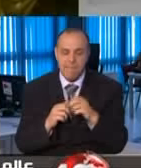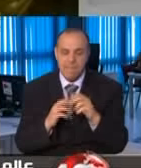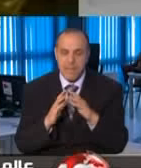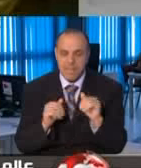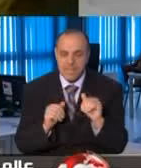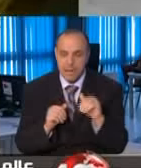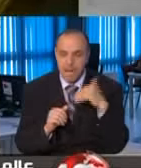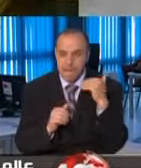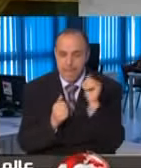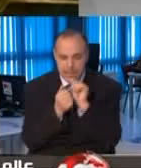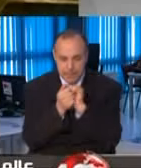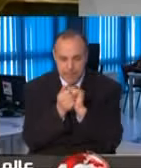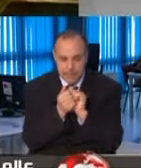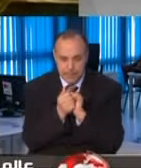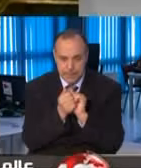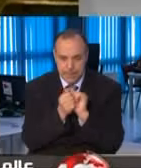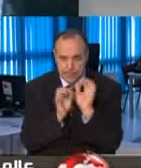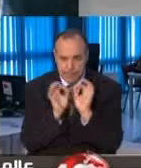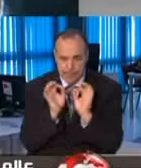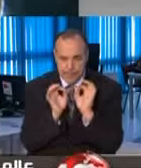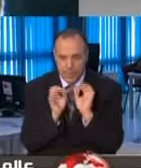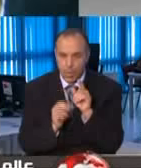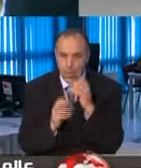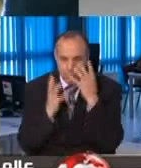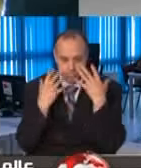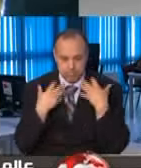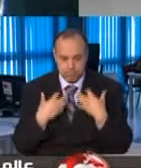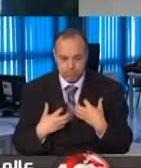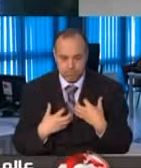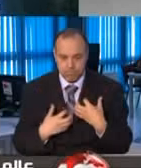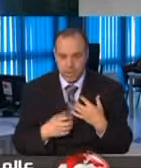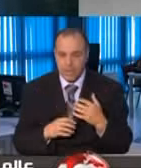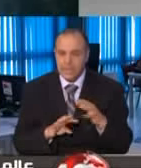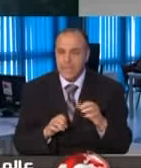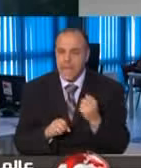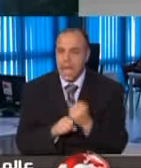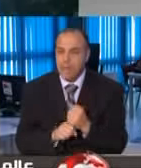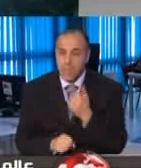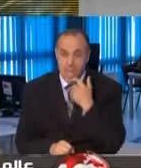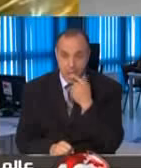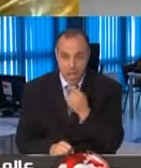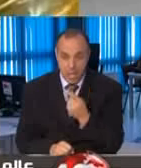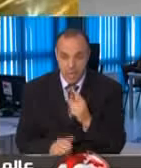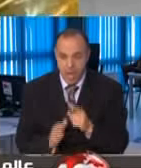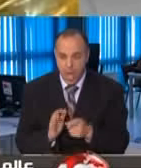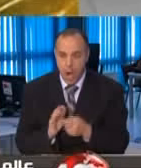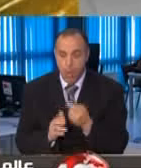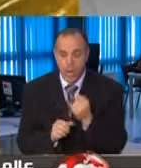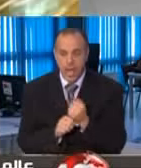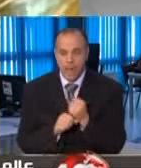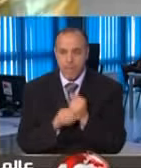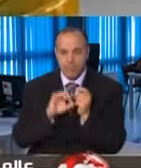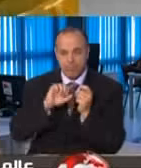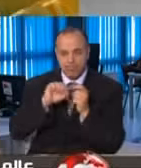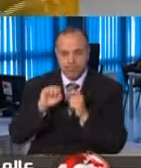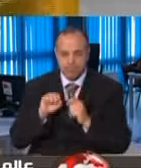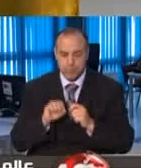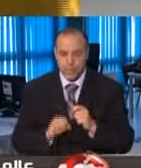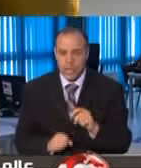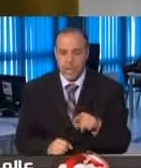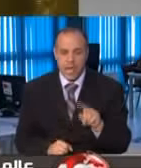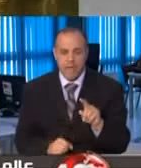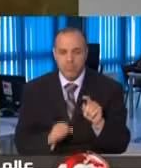بعد عملية ترميم للذقن هي الثانية من نوعها منذ 90 عاما، حيث كانت أول عملية ترميم سنة